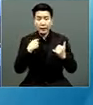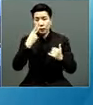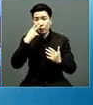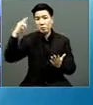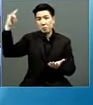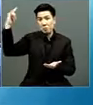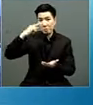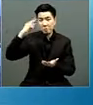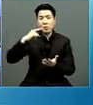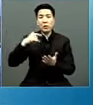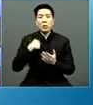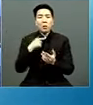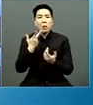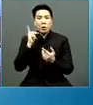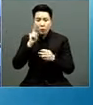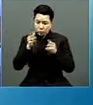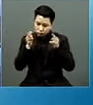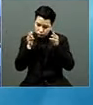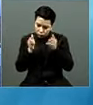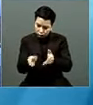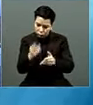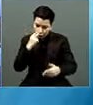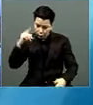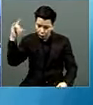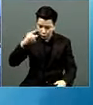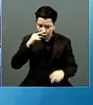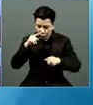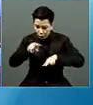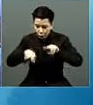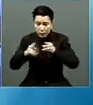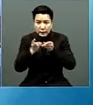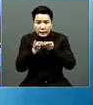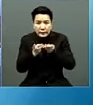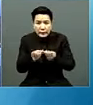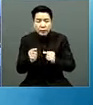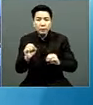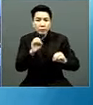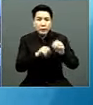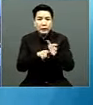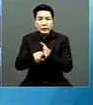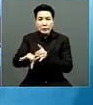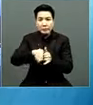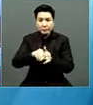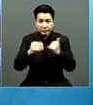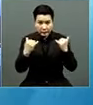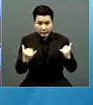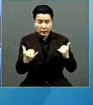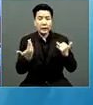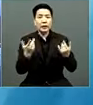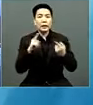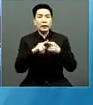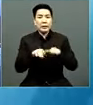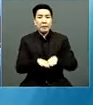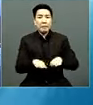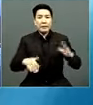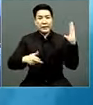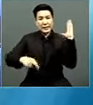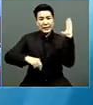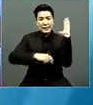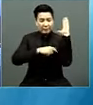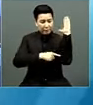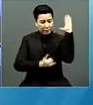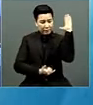าศก็ยังเป็นทางที่เราจะต้องเพ่งเล็งนะครับแล้วก็ดูแลความปลอดภัยในการติดเชื้อให้มากขึ้นนะครับส่วนทางภาคพื้นทางพรม